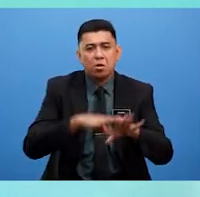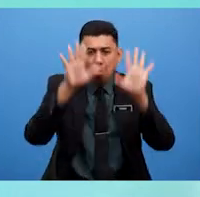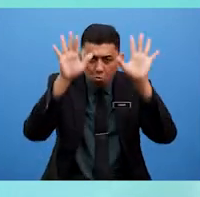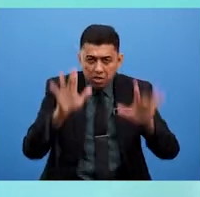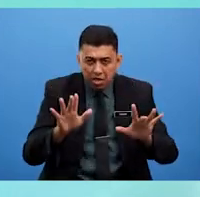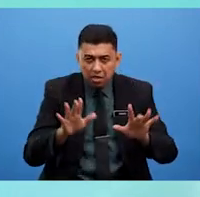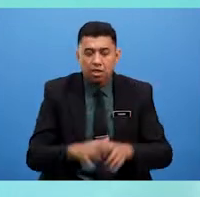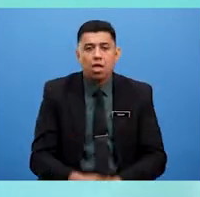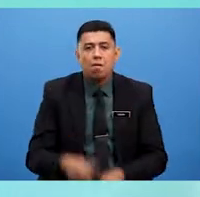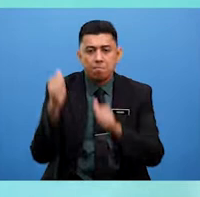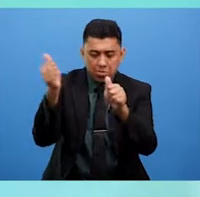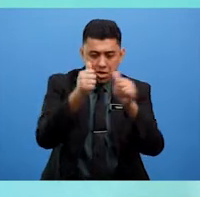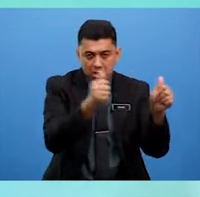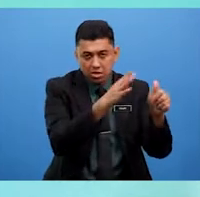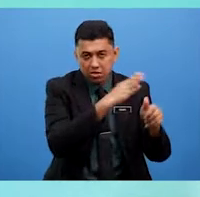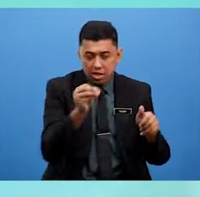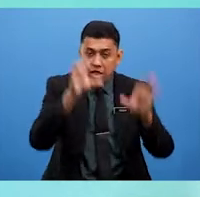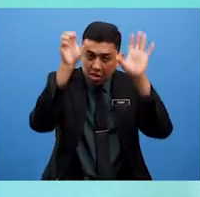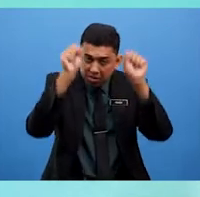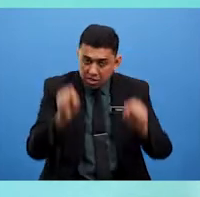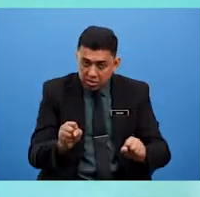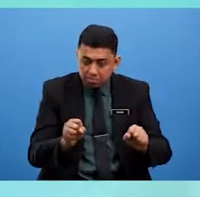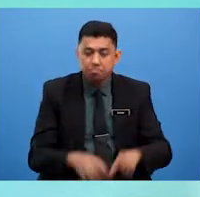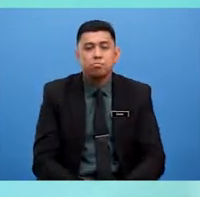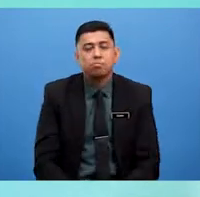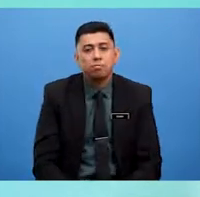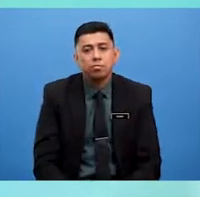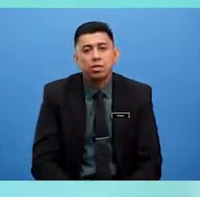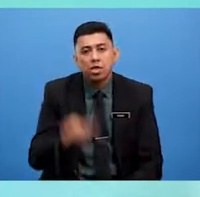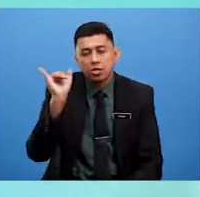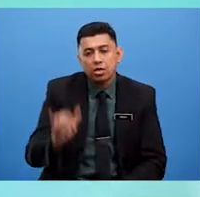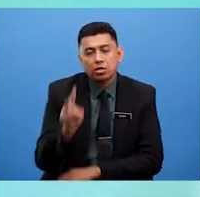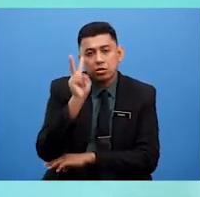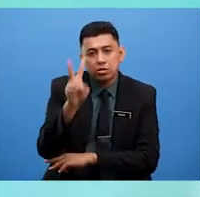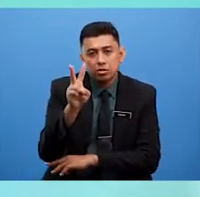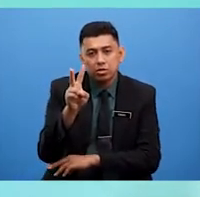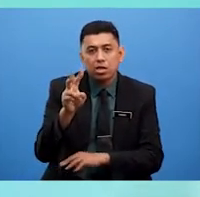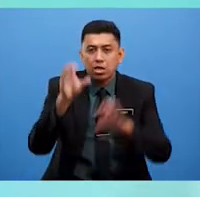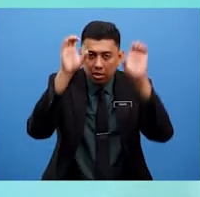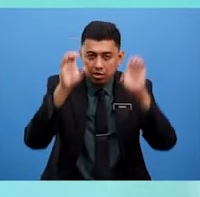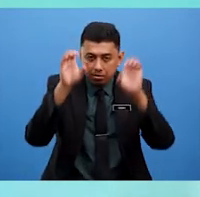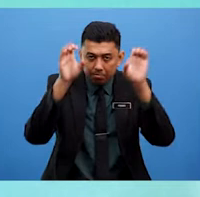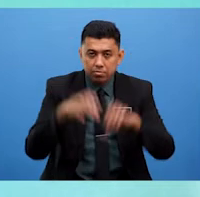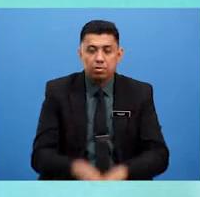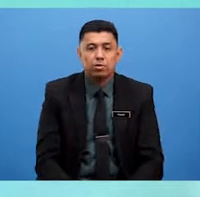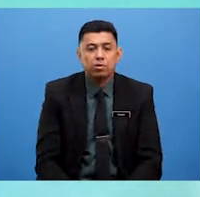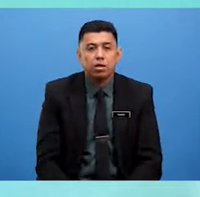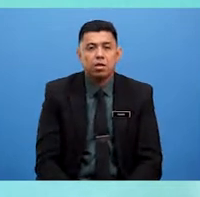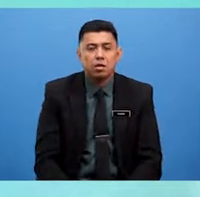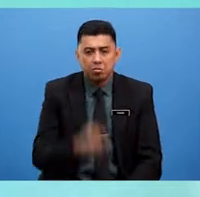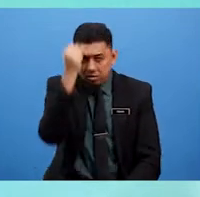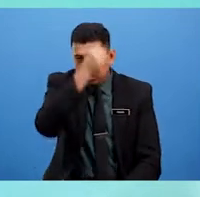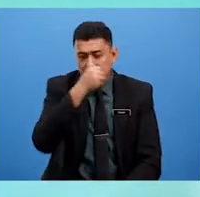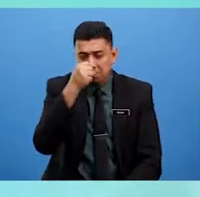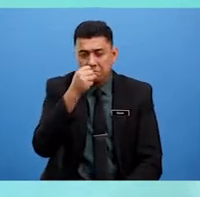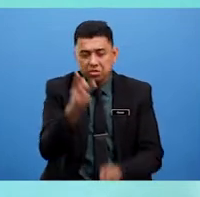hujan, berangin dan bersalji. Yang kedua ialah atlet. Sikap atlet